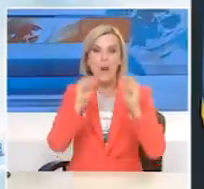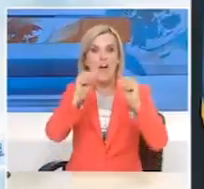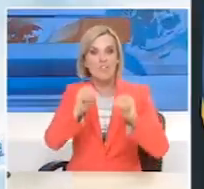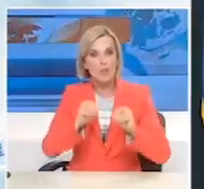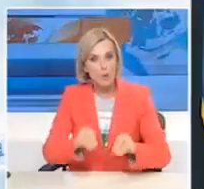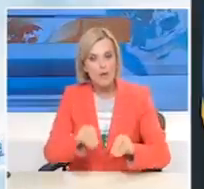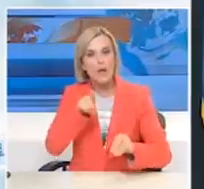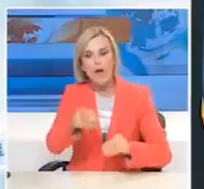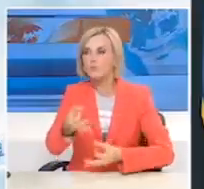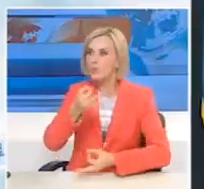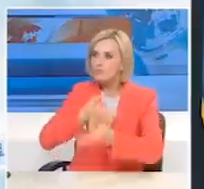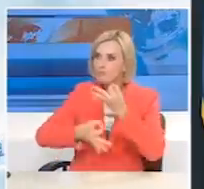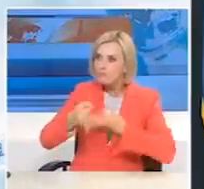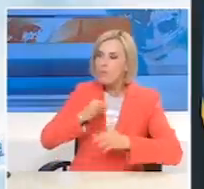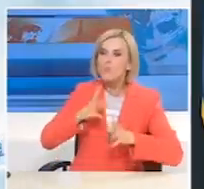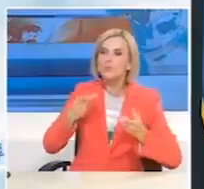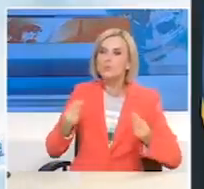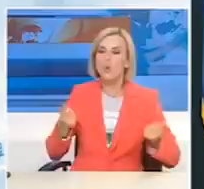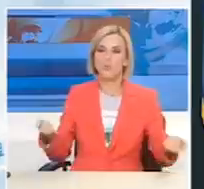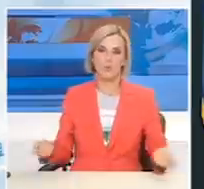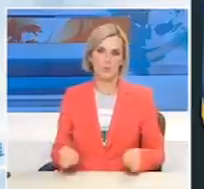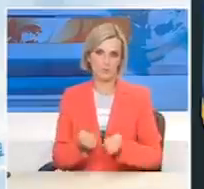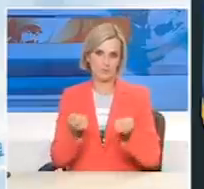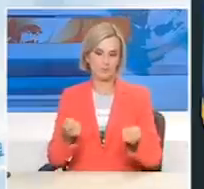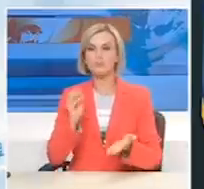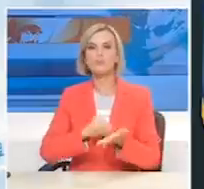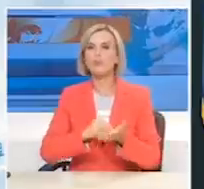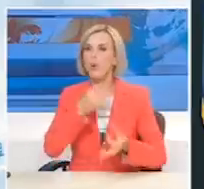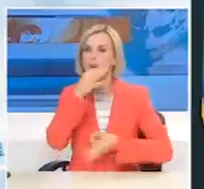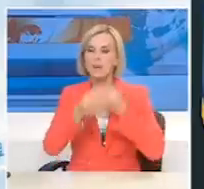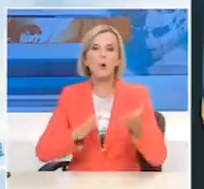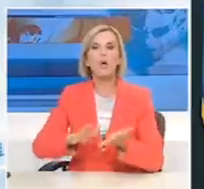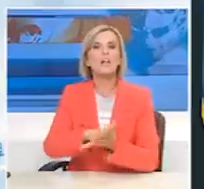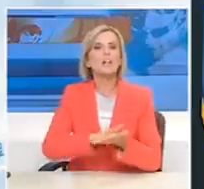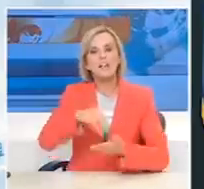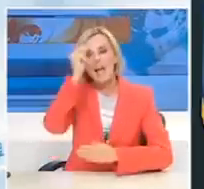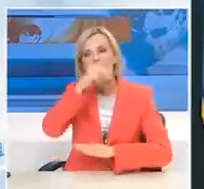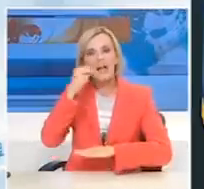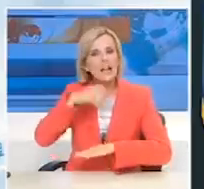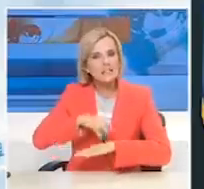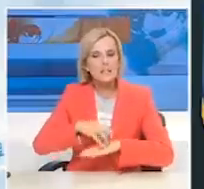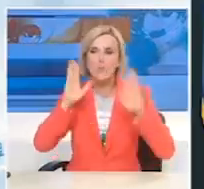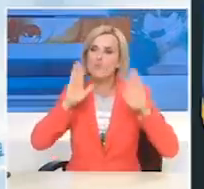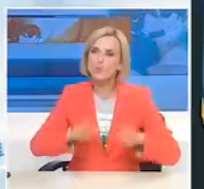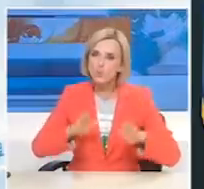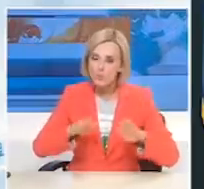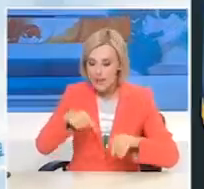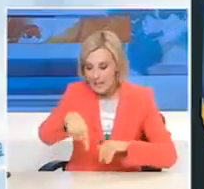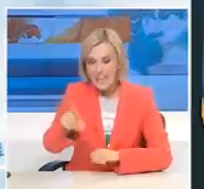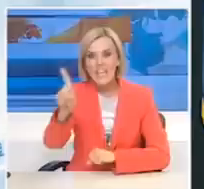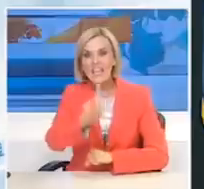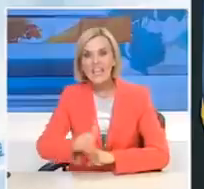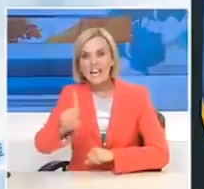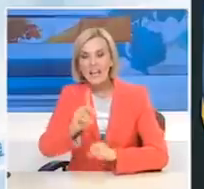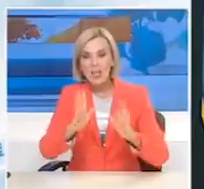κινούμαστε μέχρι σήμερα. Στη συνέχεια θα ήθελα να αναφερθώ στους χώρους λατρείας και στο τι θα ισχύει σε αυτούς από την Κυριακή